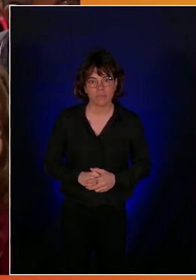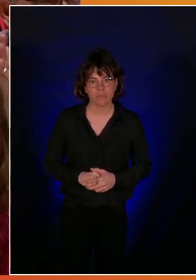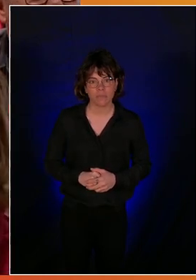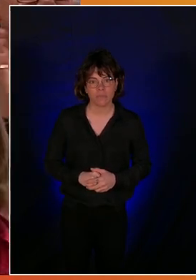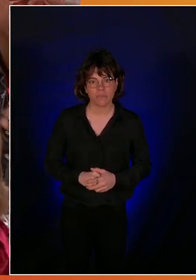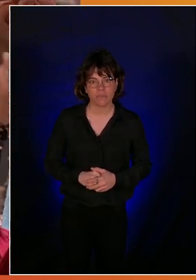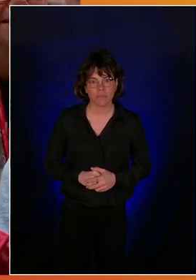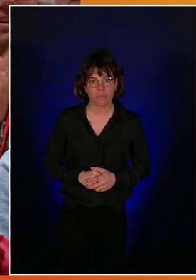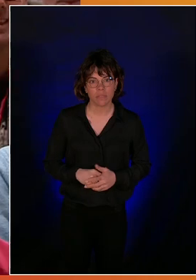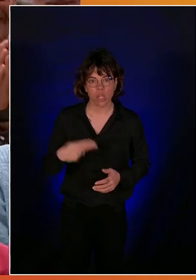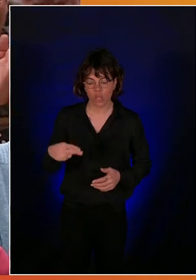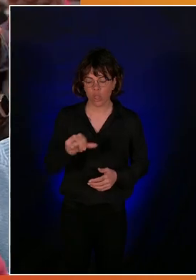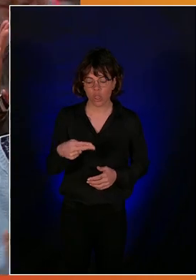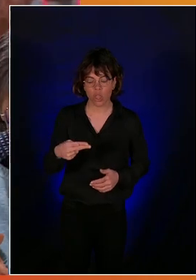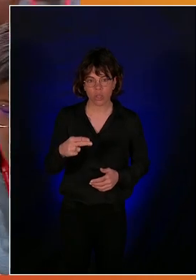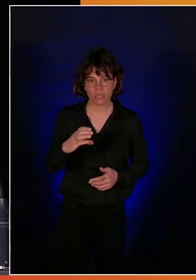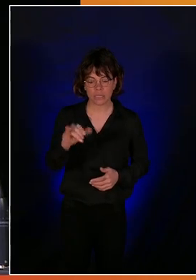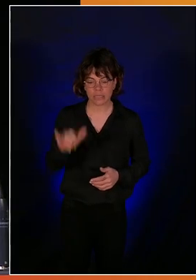Balduena Nancy,